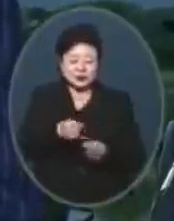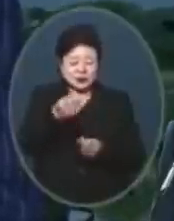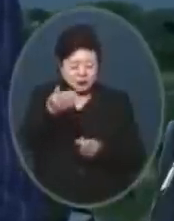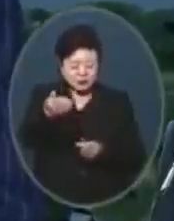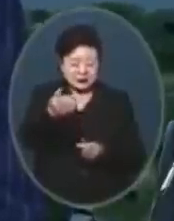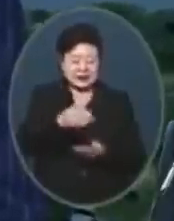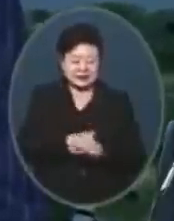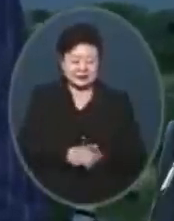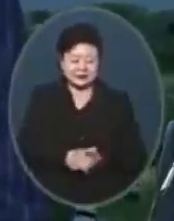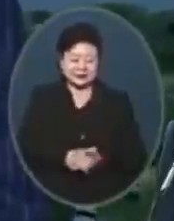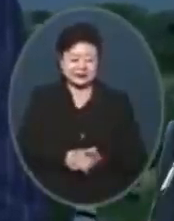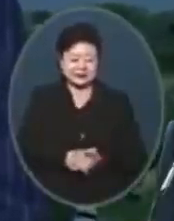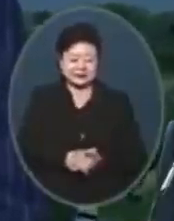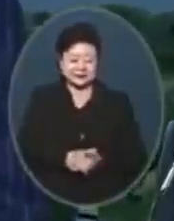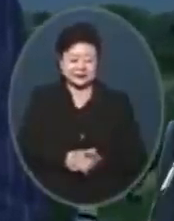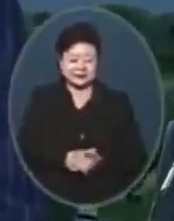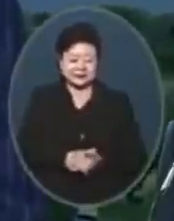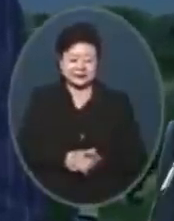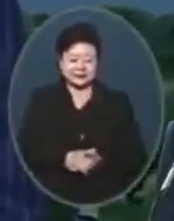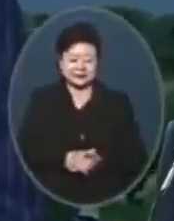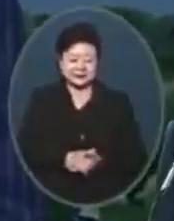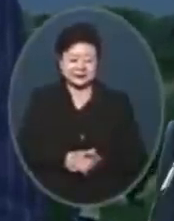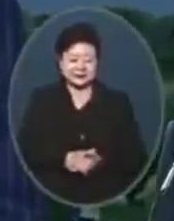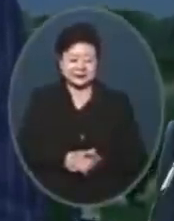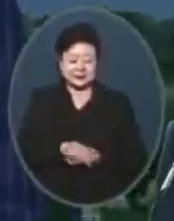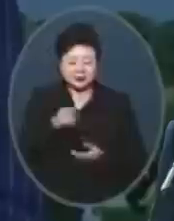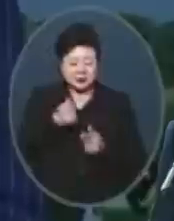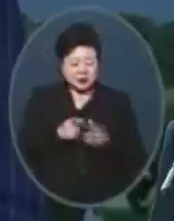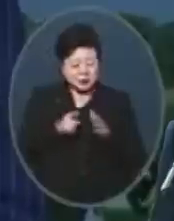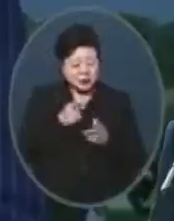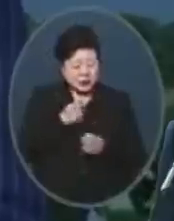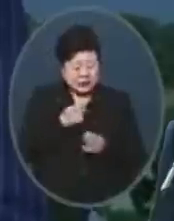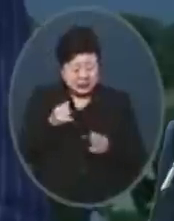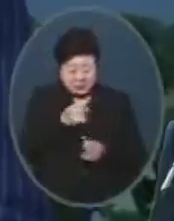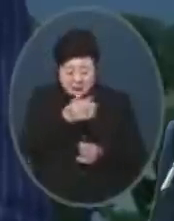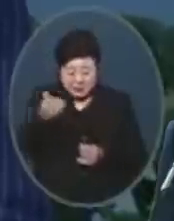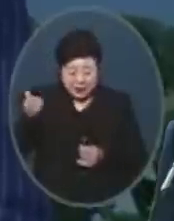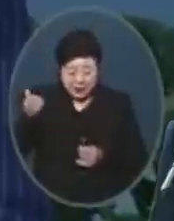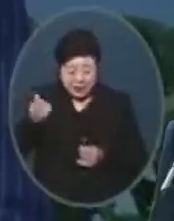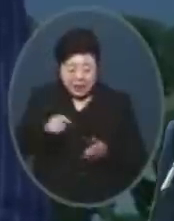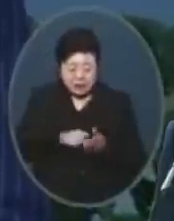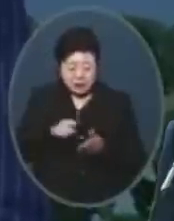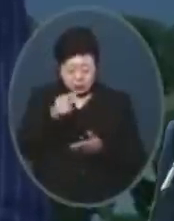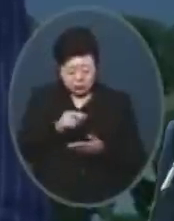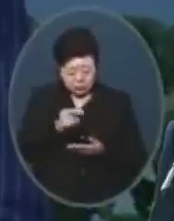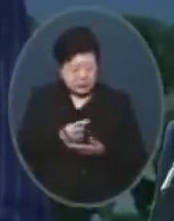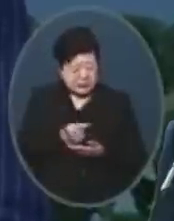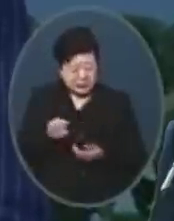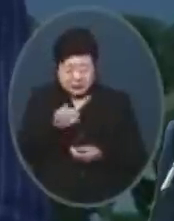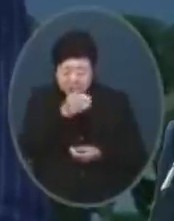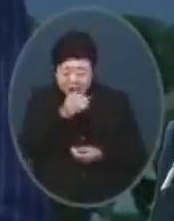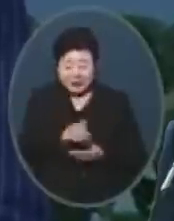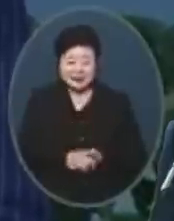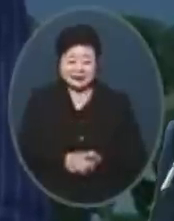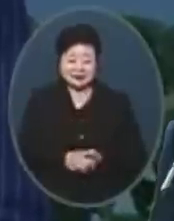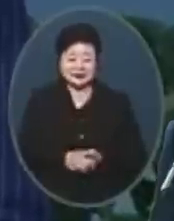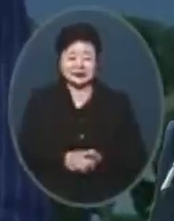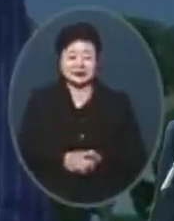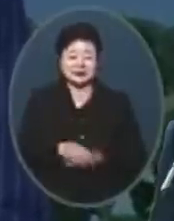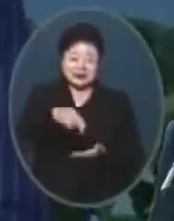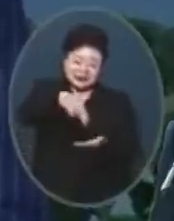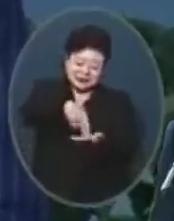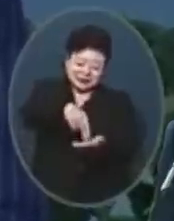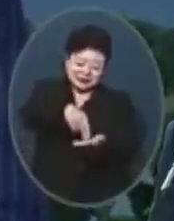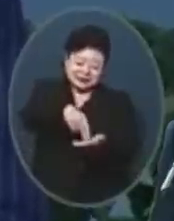기회가 됩니다. 처음으로 예수 믿기를 원하시는 분, 타락해나 죽게 돌아오기를 원하시는 분, 그 자리에